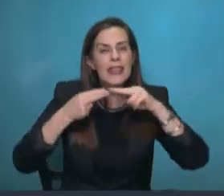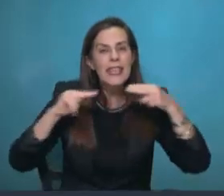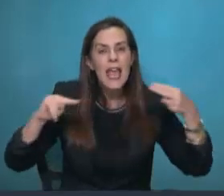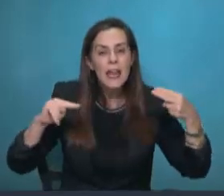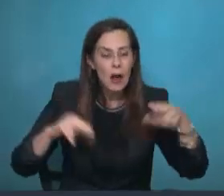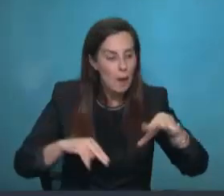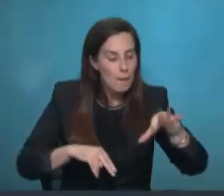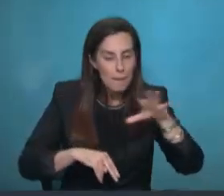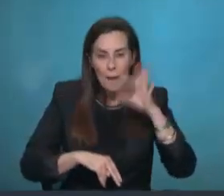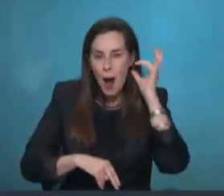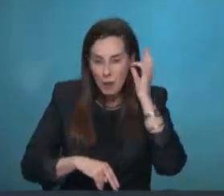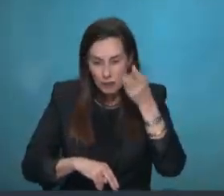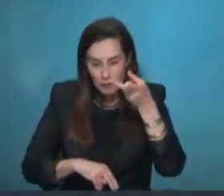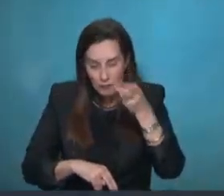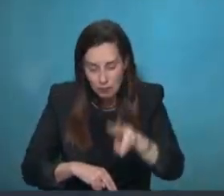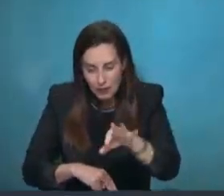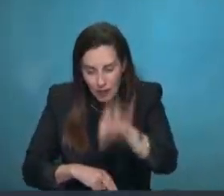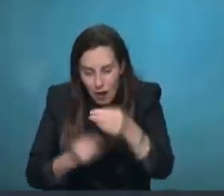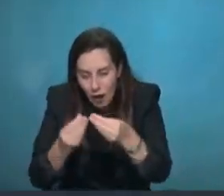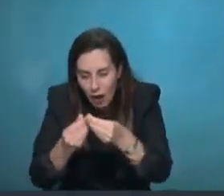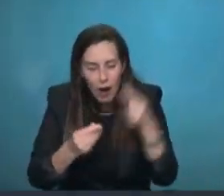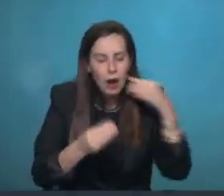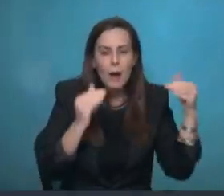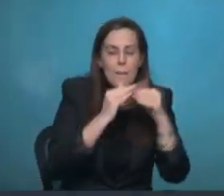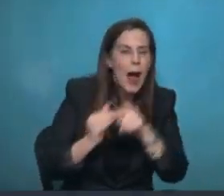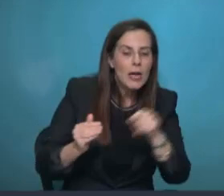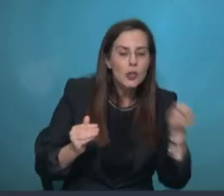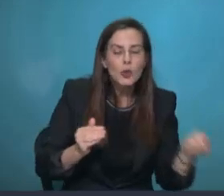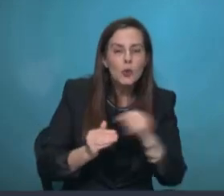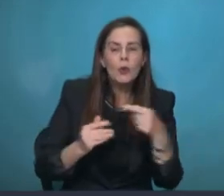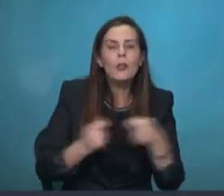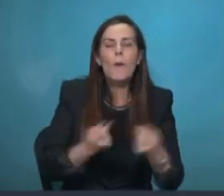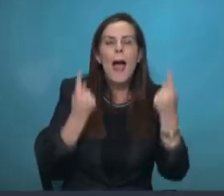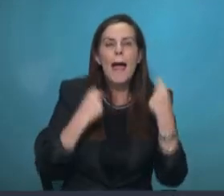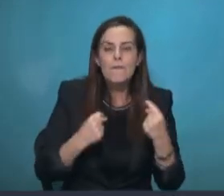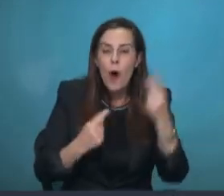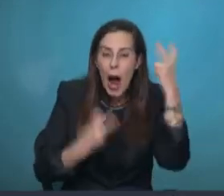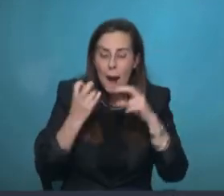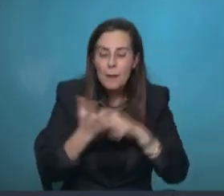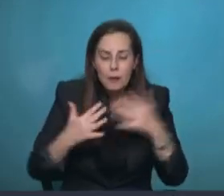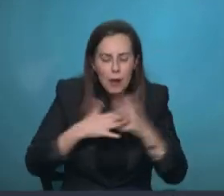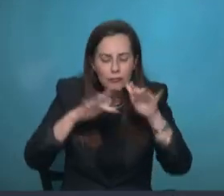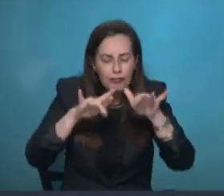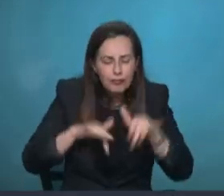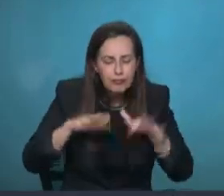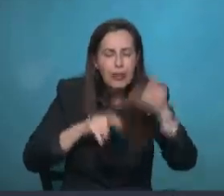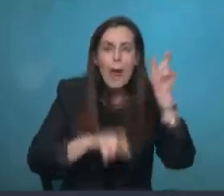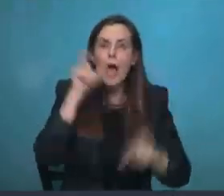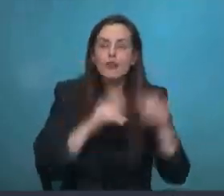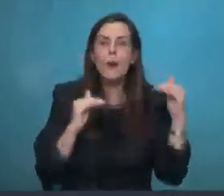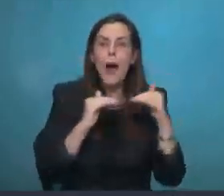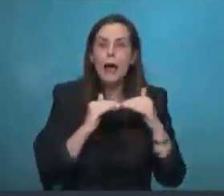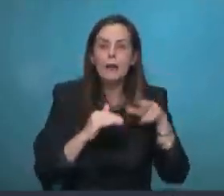גופתה של בקר קנות לקבוצת אוכלוסייה גדולה לפי מוצא. המידע הזה הוצלב עם קבוצת האנשים שהחזיקו